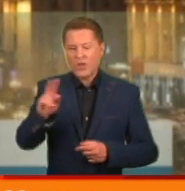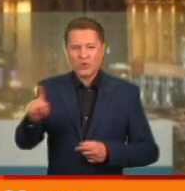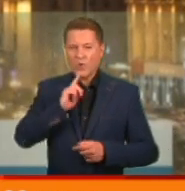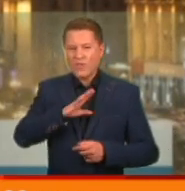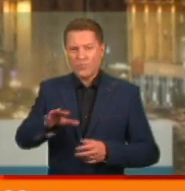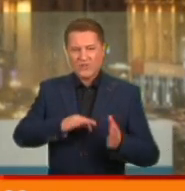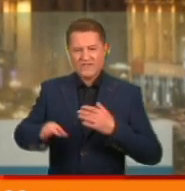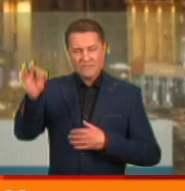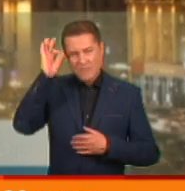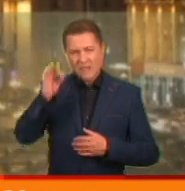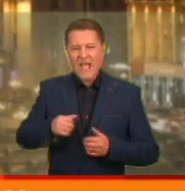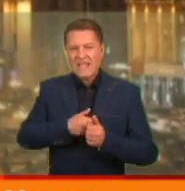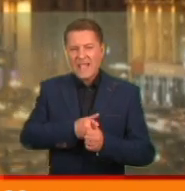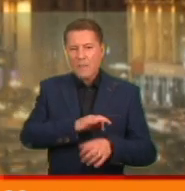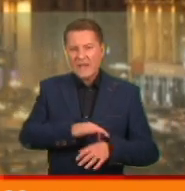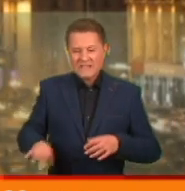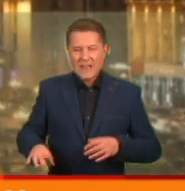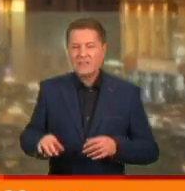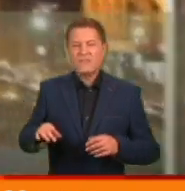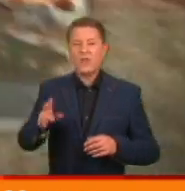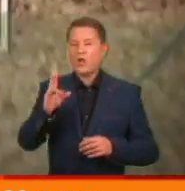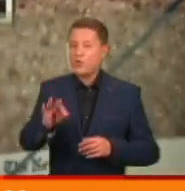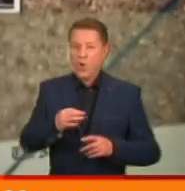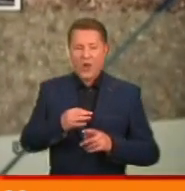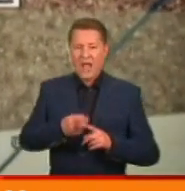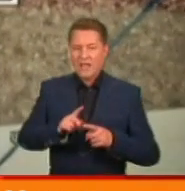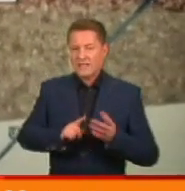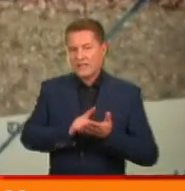і преслідувати, лиш би це була не Україна.